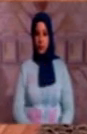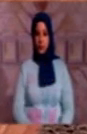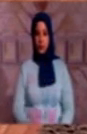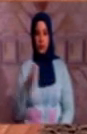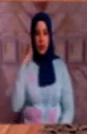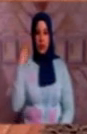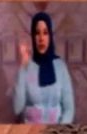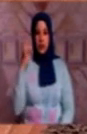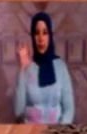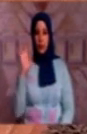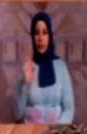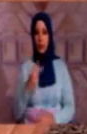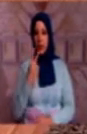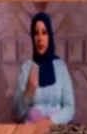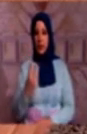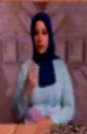تبلغ